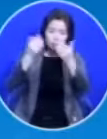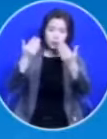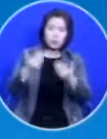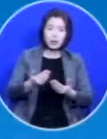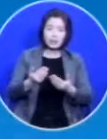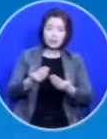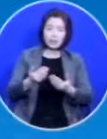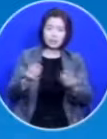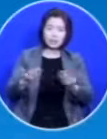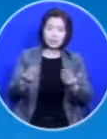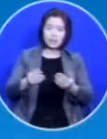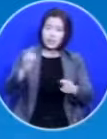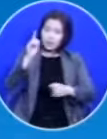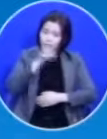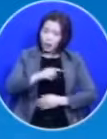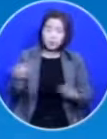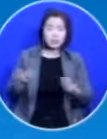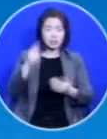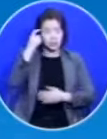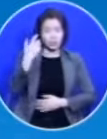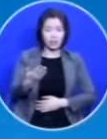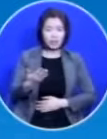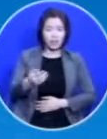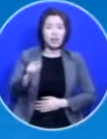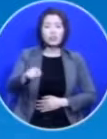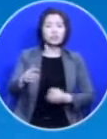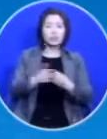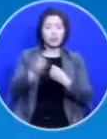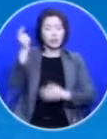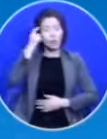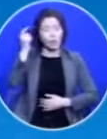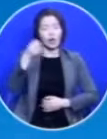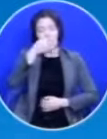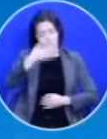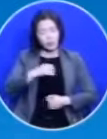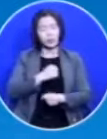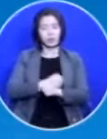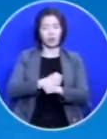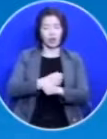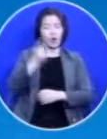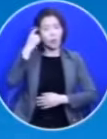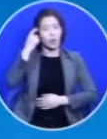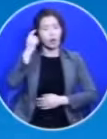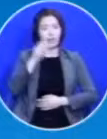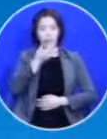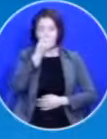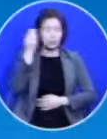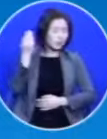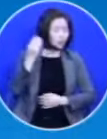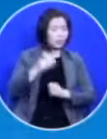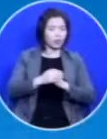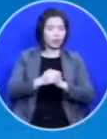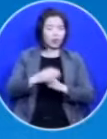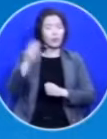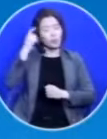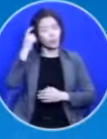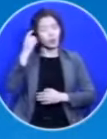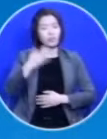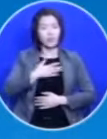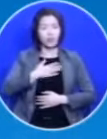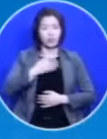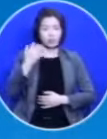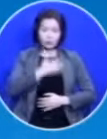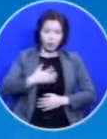짓이야 왜 그것 때문에 나를 이렇게 힘들게 하는 거야 왜 나를 이렇게 따돌리는 거야 왜 나를 이렇게 괴롭히는 거야